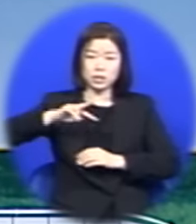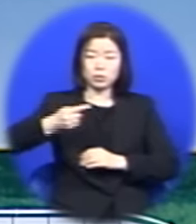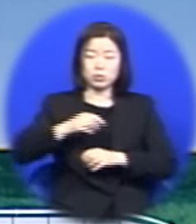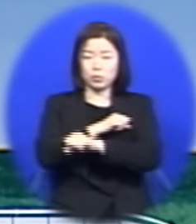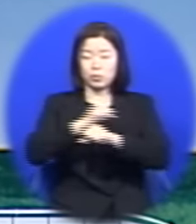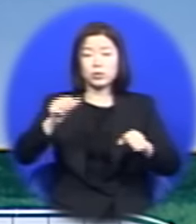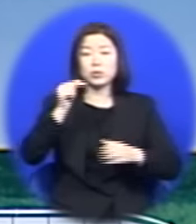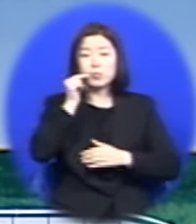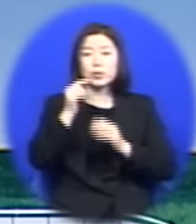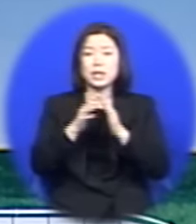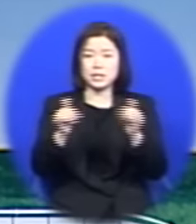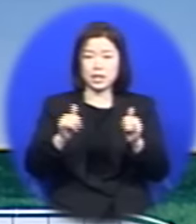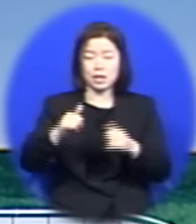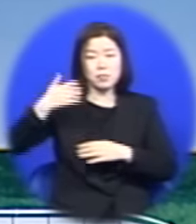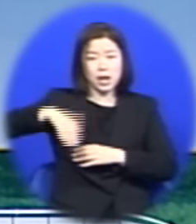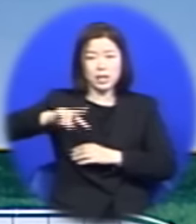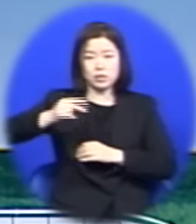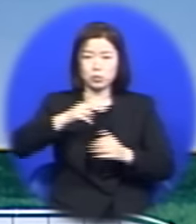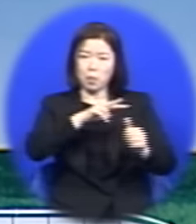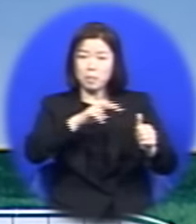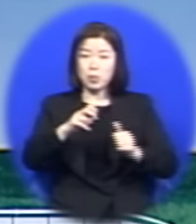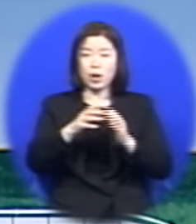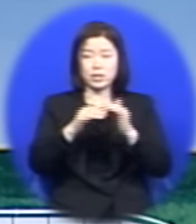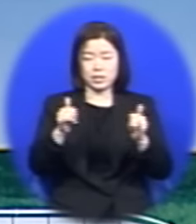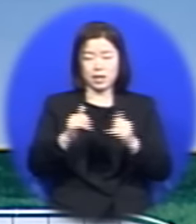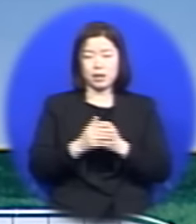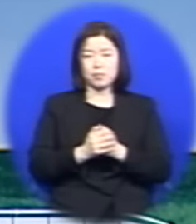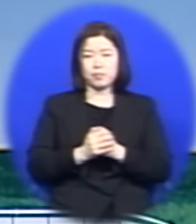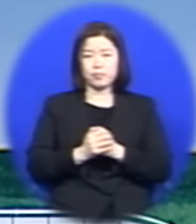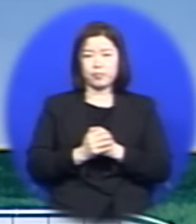사람, 아직도 미워하는 사람,